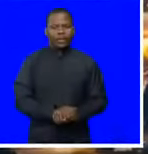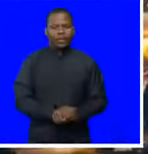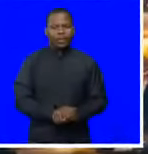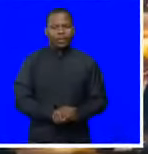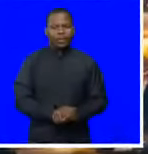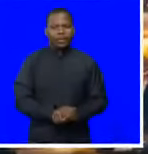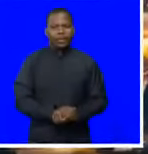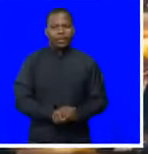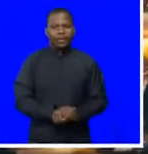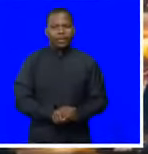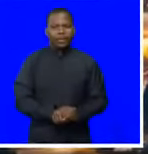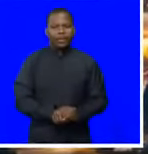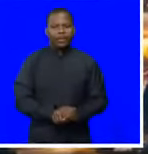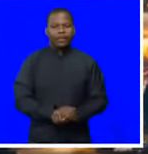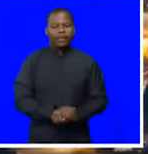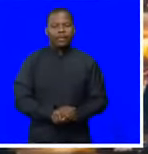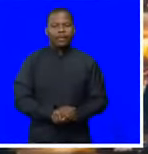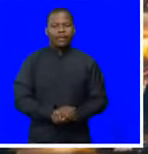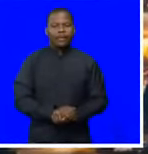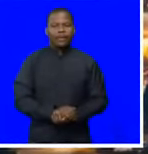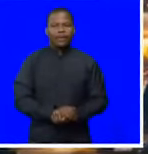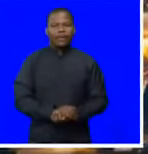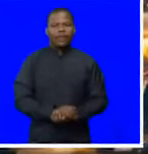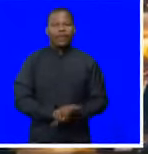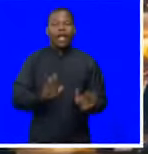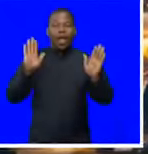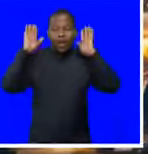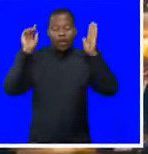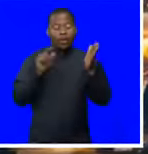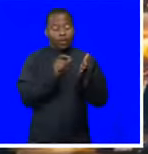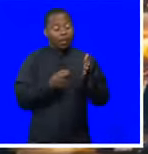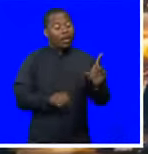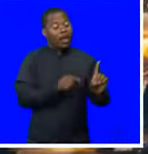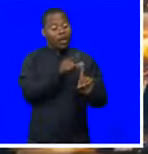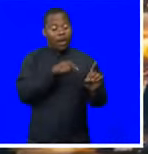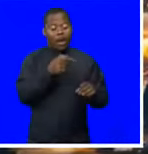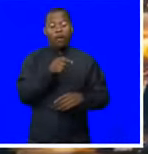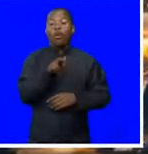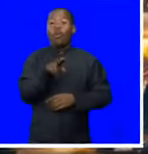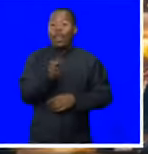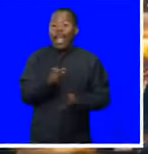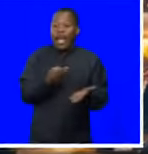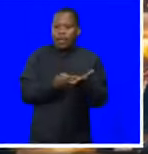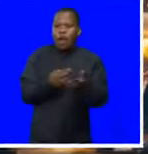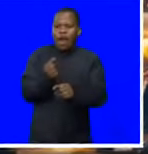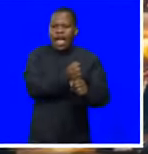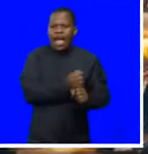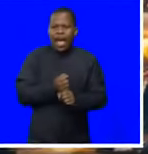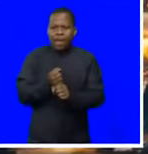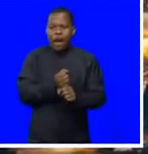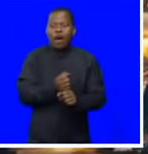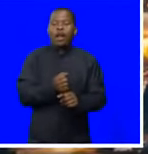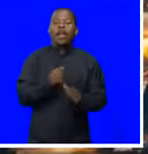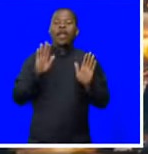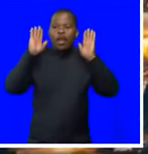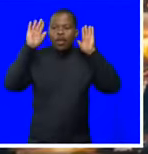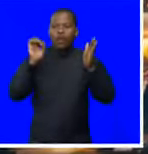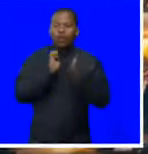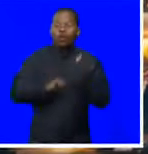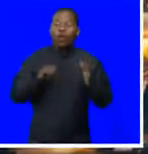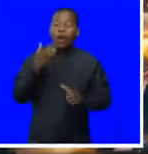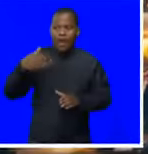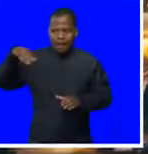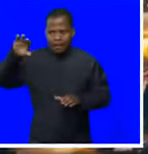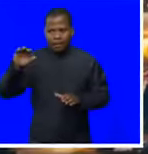Smuggler get donor, Tindzaba, going to tell him Sato Linton, Kule, Baseland, Sagangato, Tindzaba, Tindaga, and Pantle Waglady, Sasberga Kai, I'm 70 Lomotelo and Duaga,